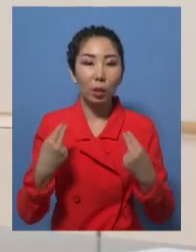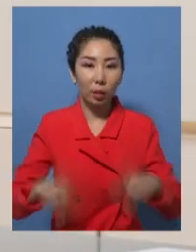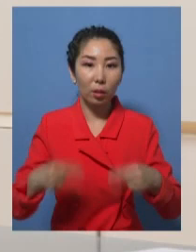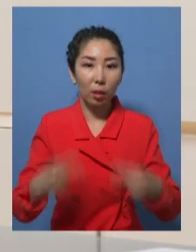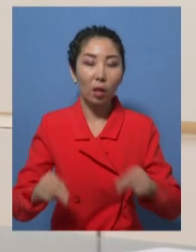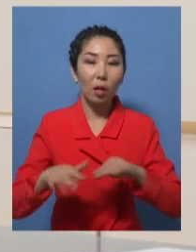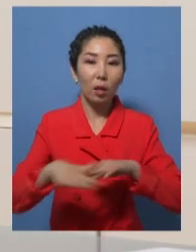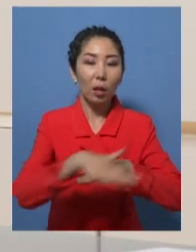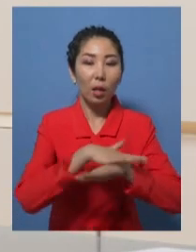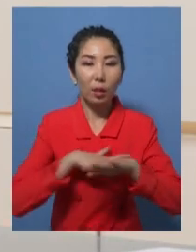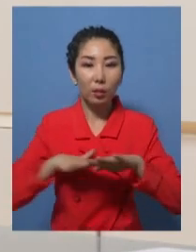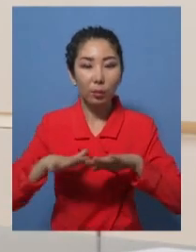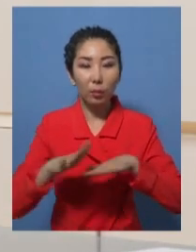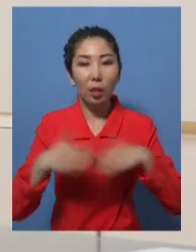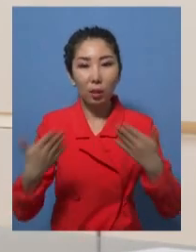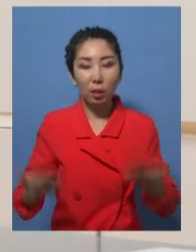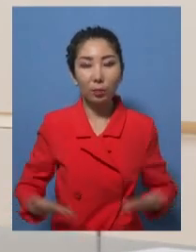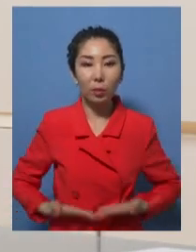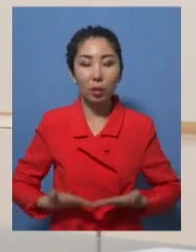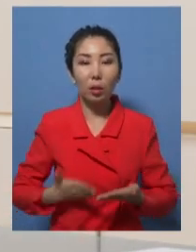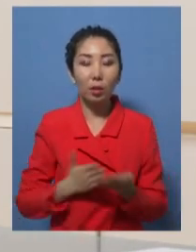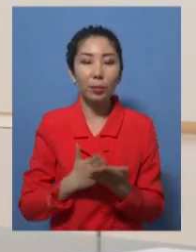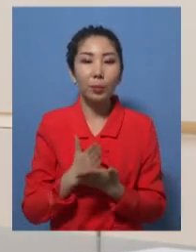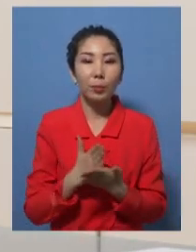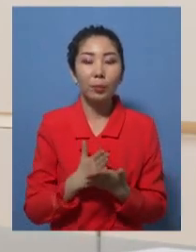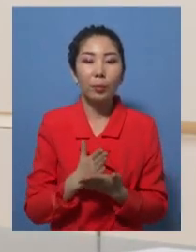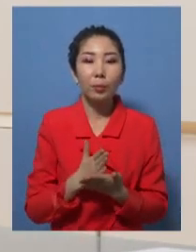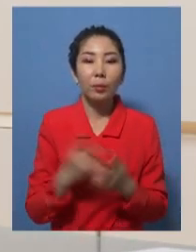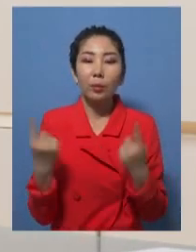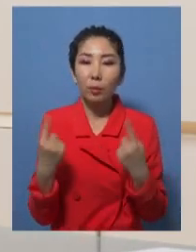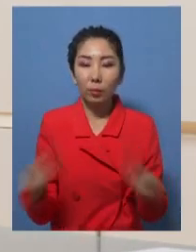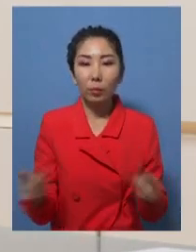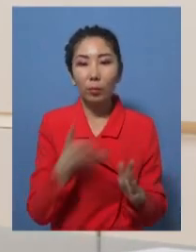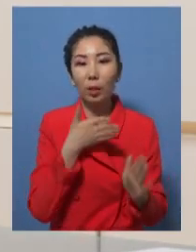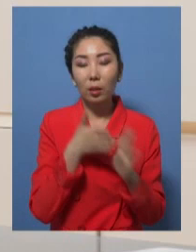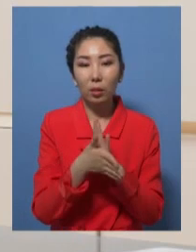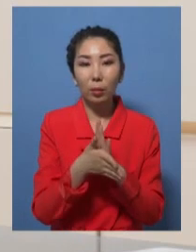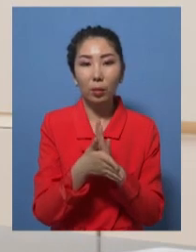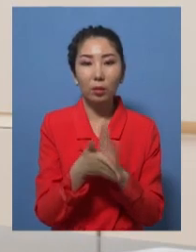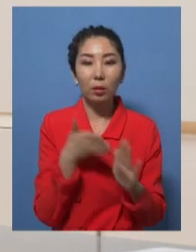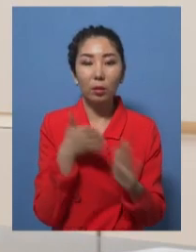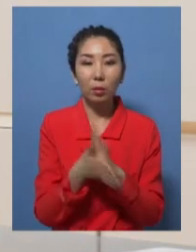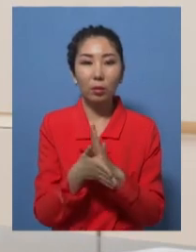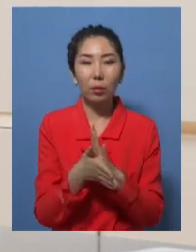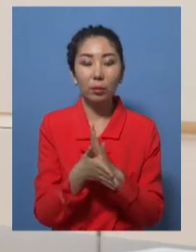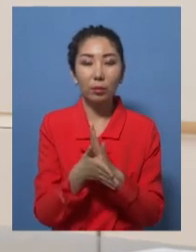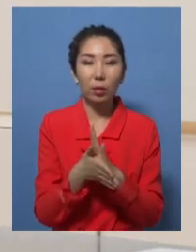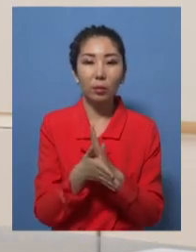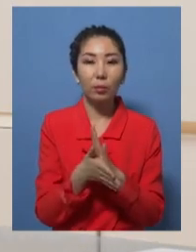үшін халық ақша төлейді. Бірақ оны жаңағы... басқа да шығындарға? Басқа да шығындарға